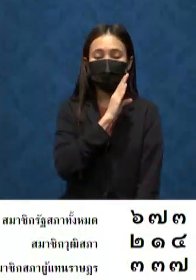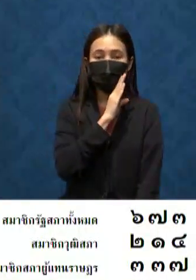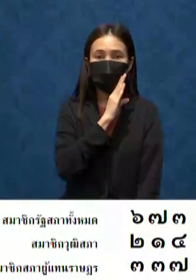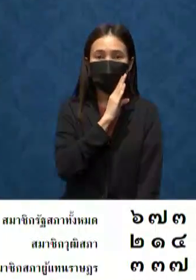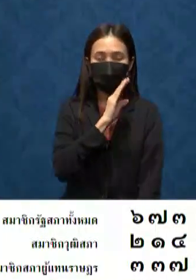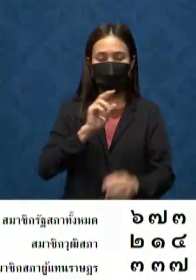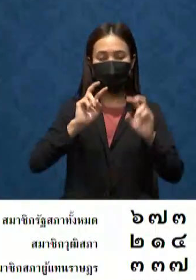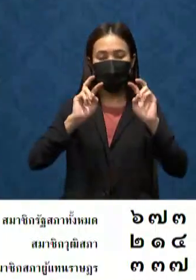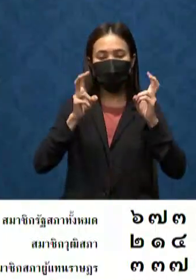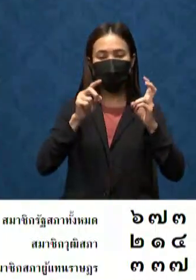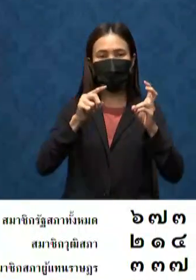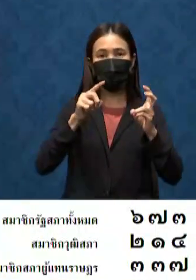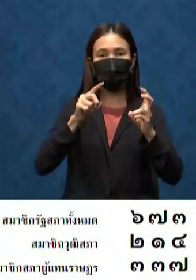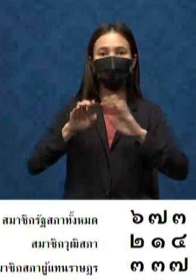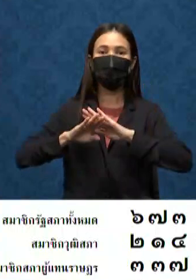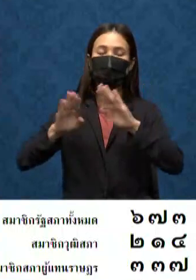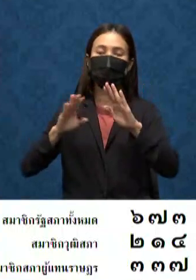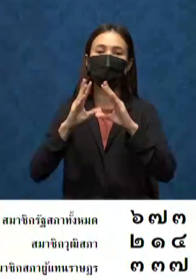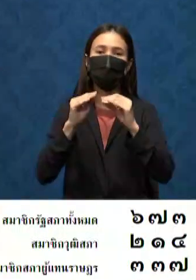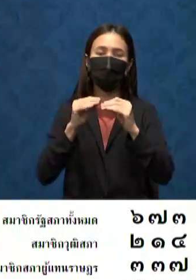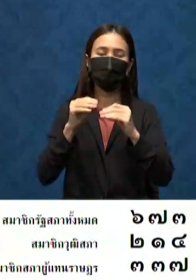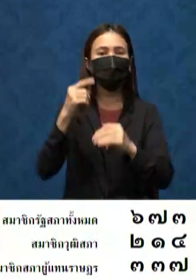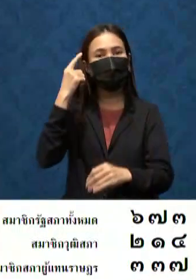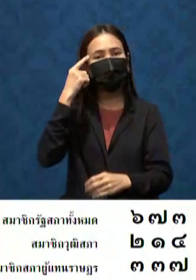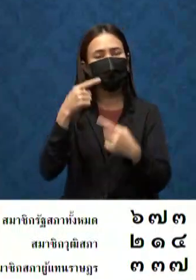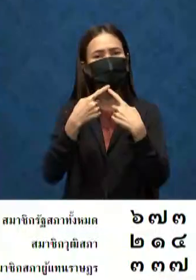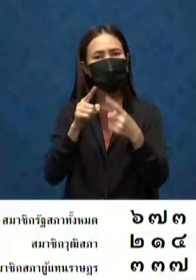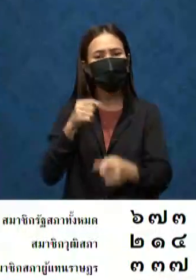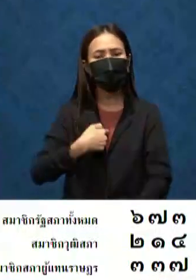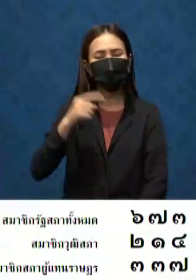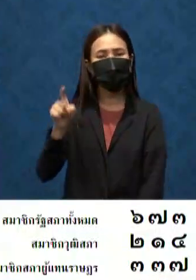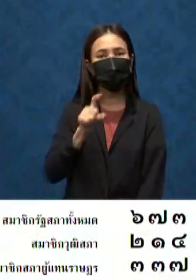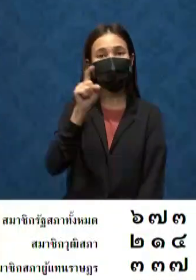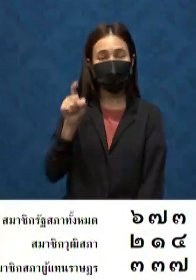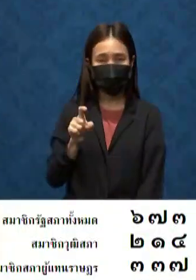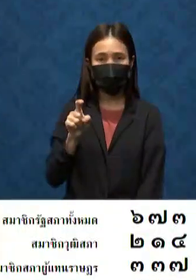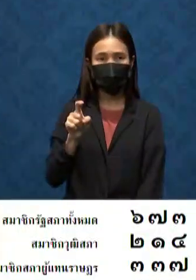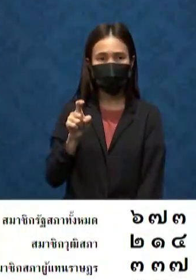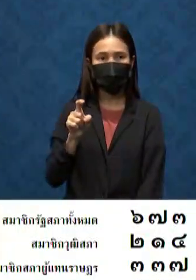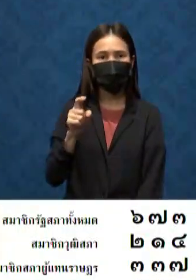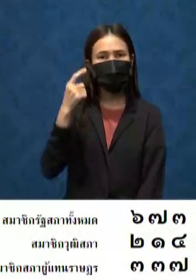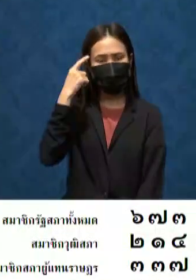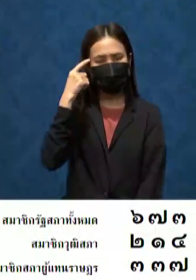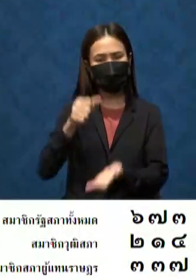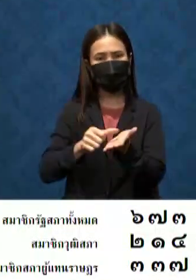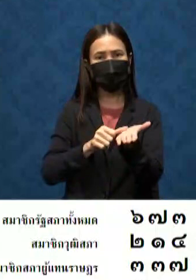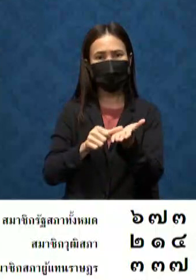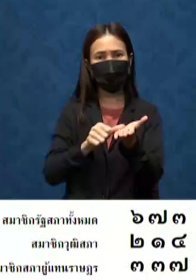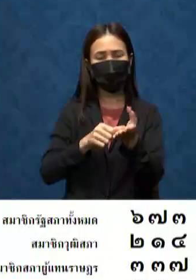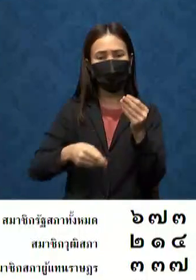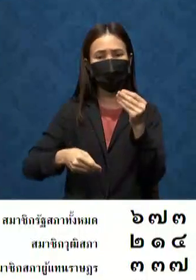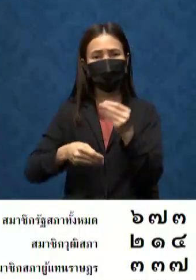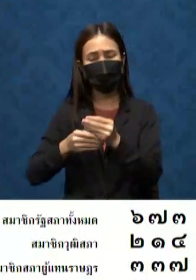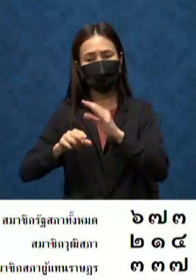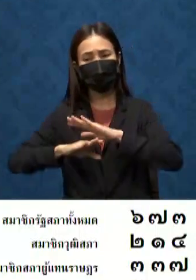วาระการประชุมแม้เป็นอำนาจของท่านประธานแต่มีข้อสงสัยว่าจะเป็นการแก้ไขเพิ่มเติมญัตติหรือถอน